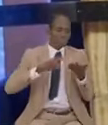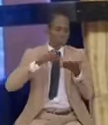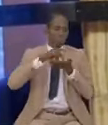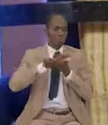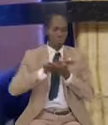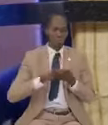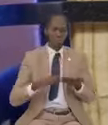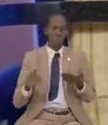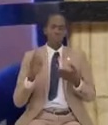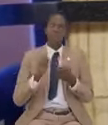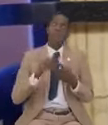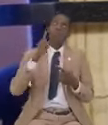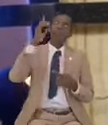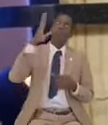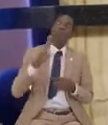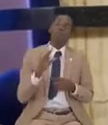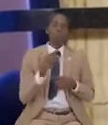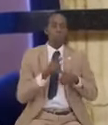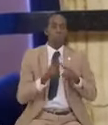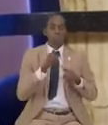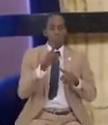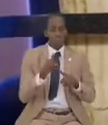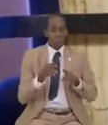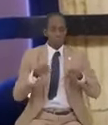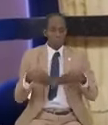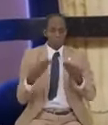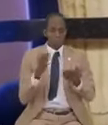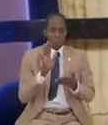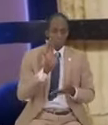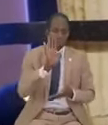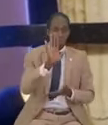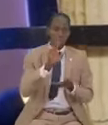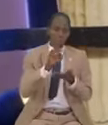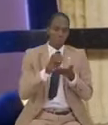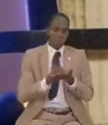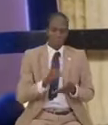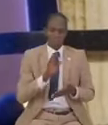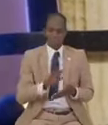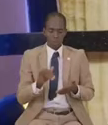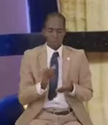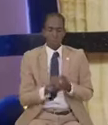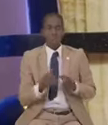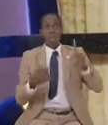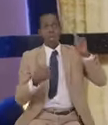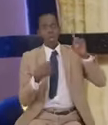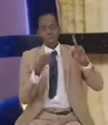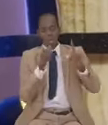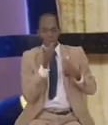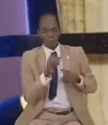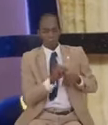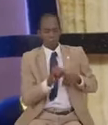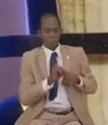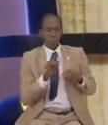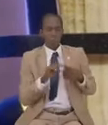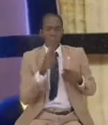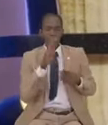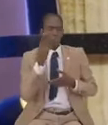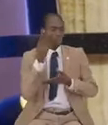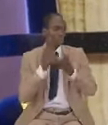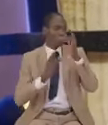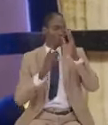au royaume de Dieu mais mais vous avez donné à vous avez fait boire à vos enfants que je suicide comme prophète